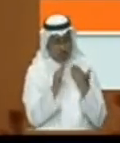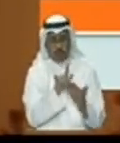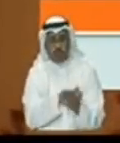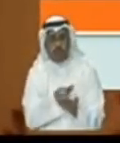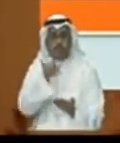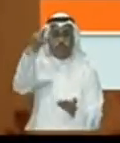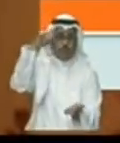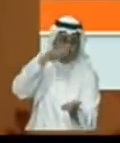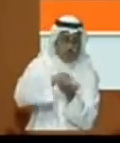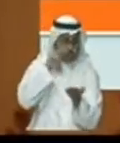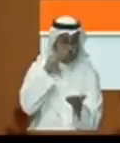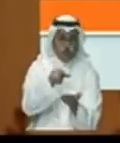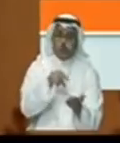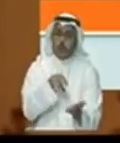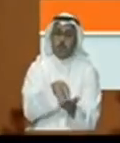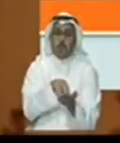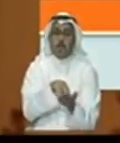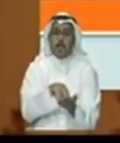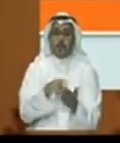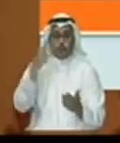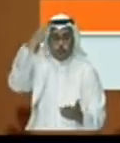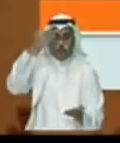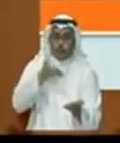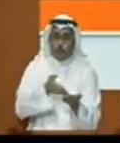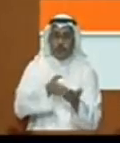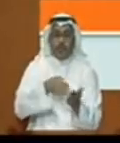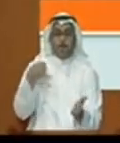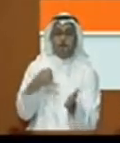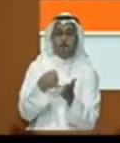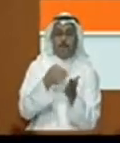المدهش والجميل في قلب المملكة العربية السعودية.